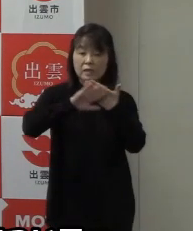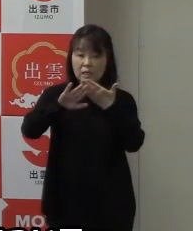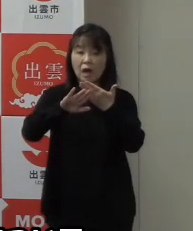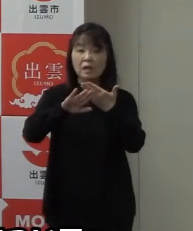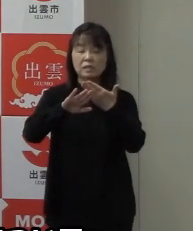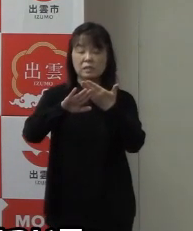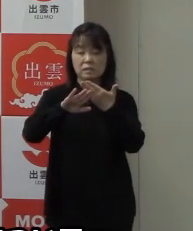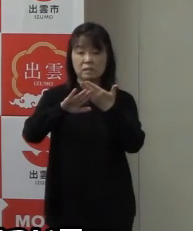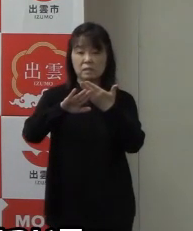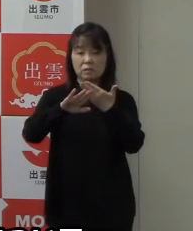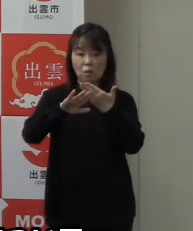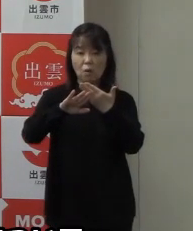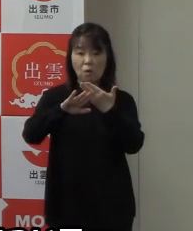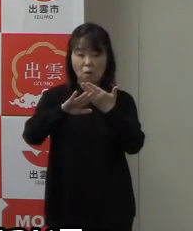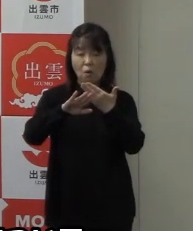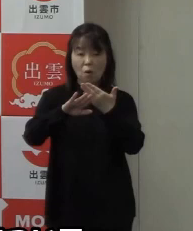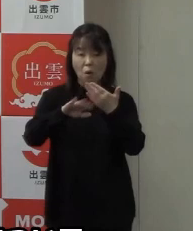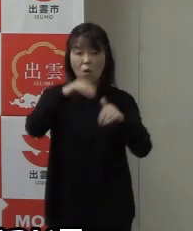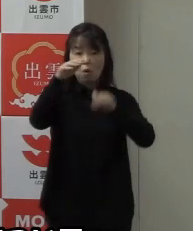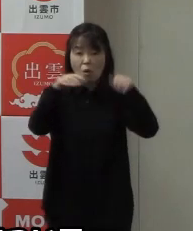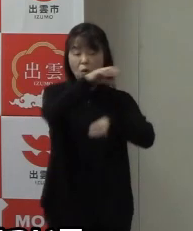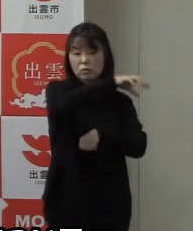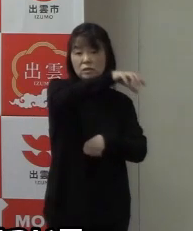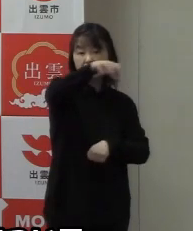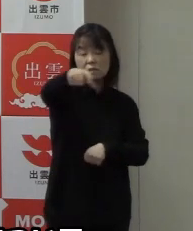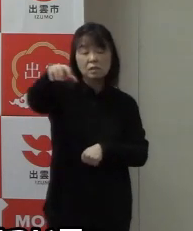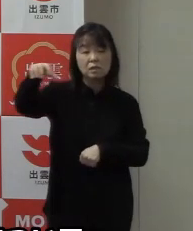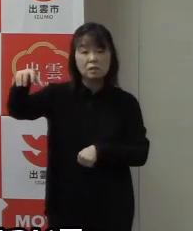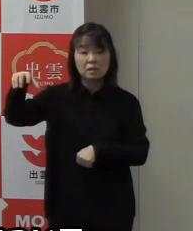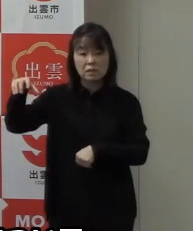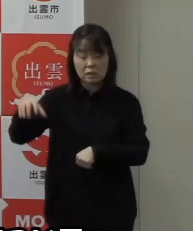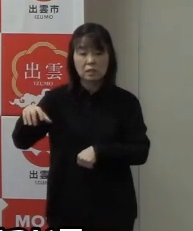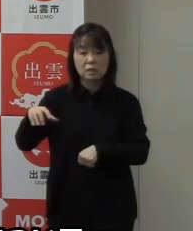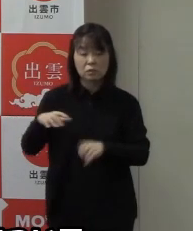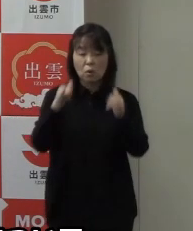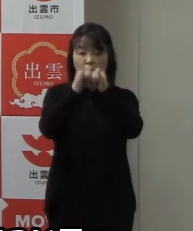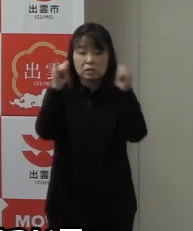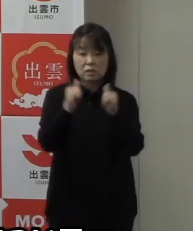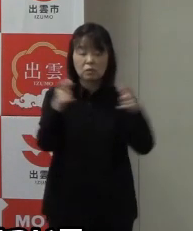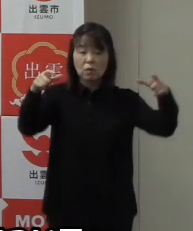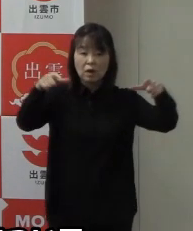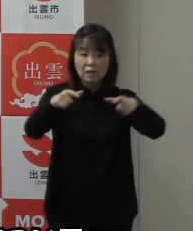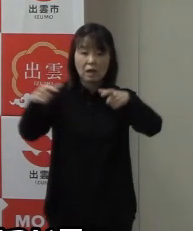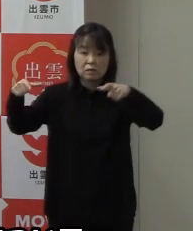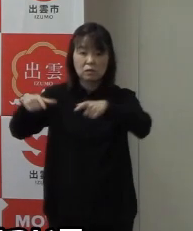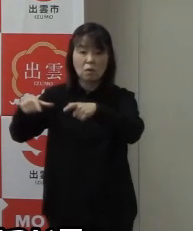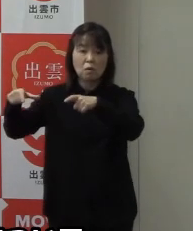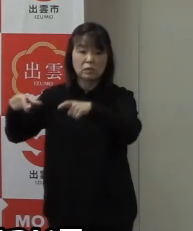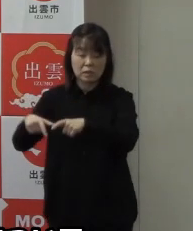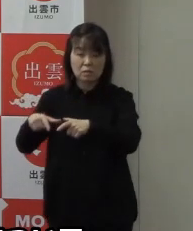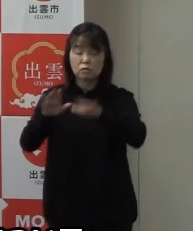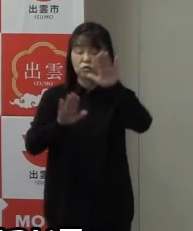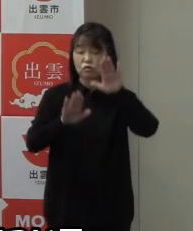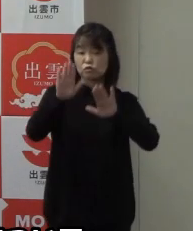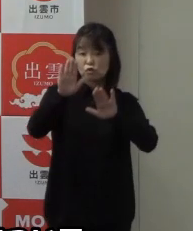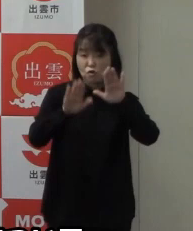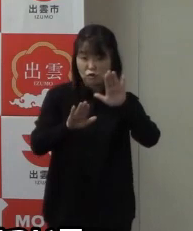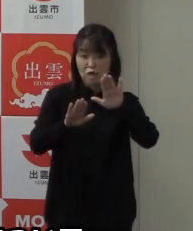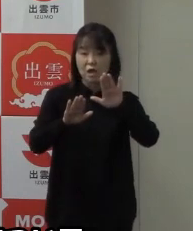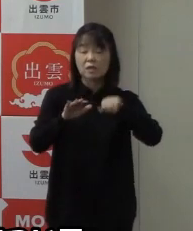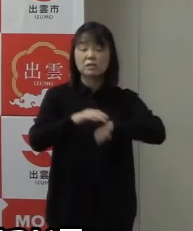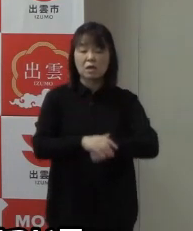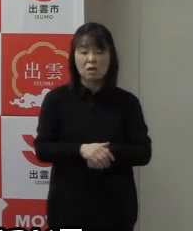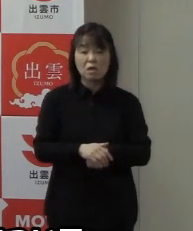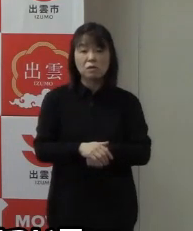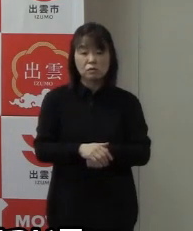の、 中山間地域を中心として減少傾向になっているという、極化しているということもありますので、それ